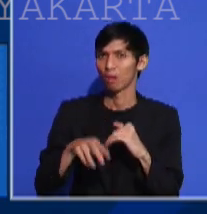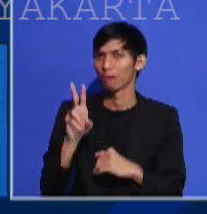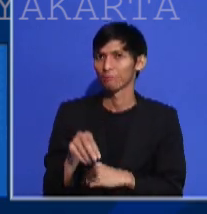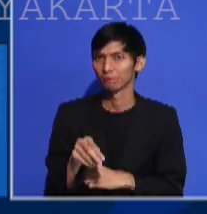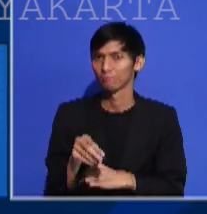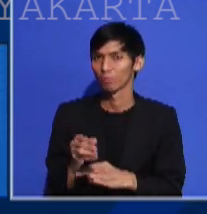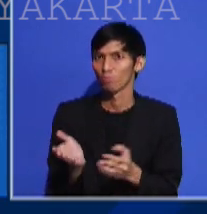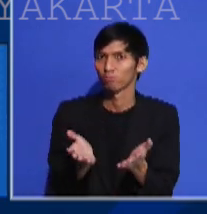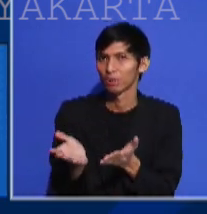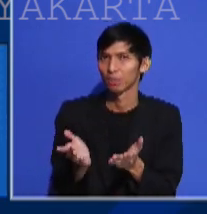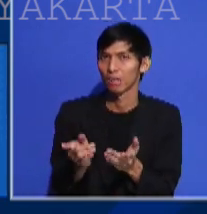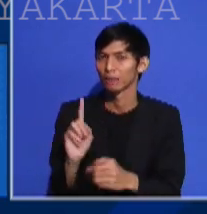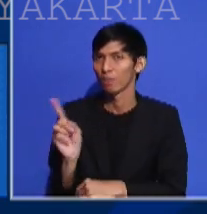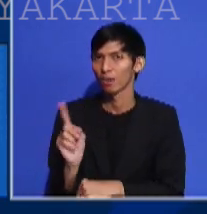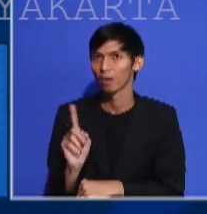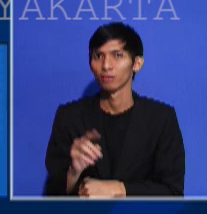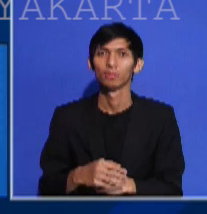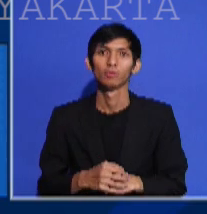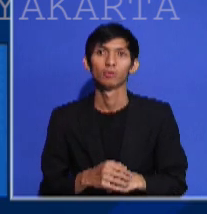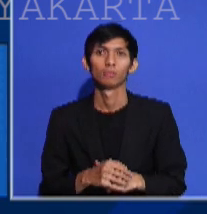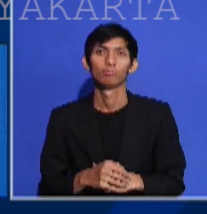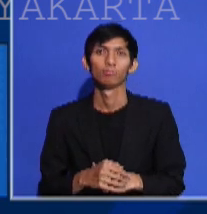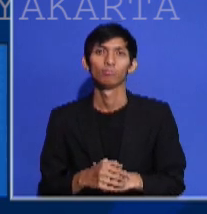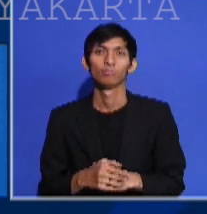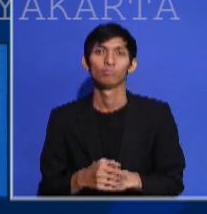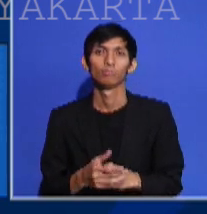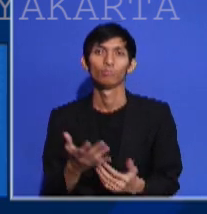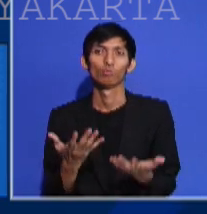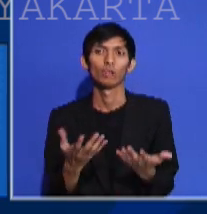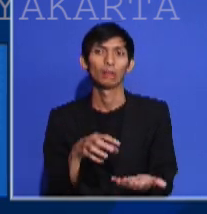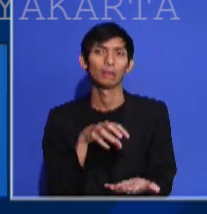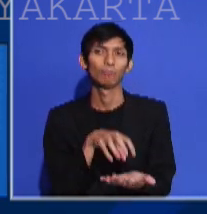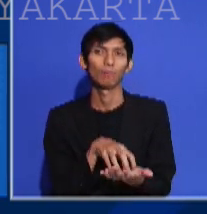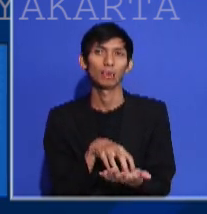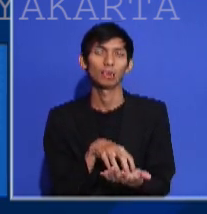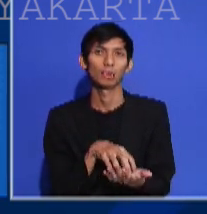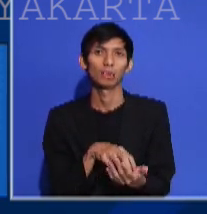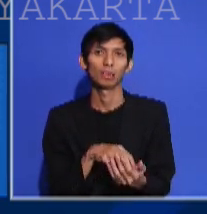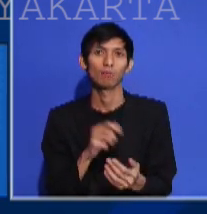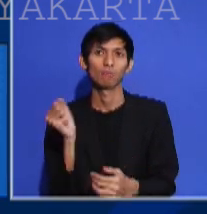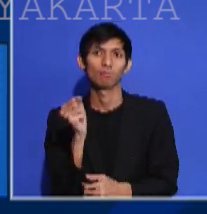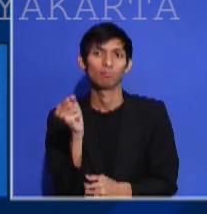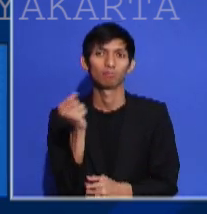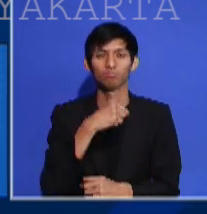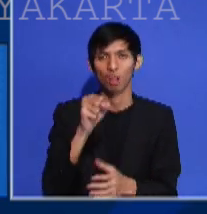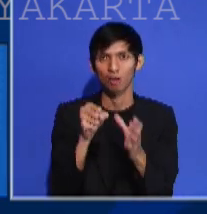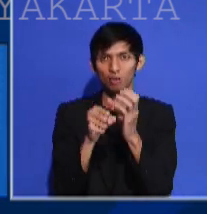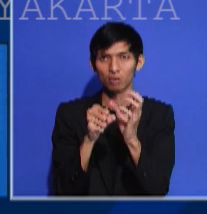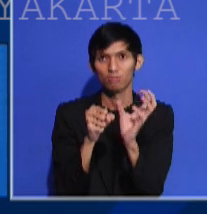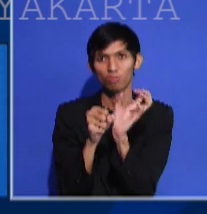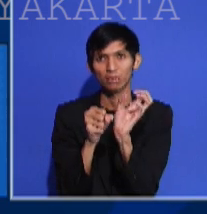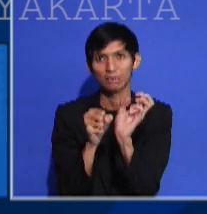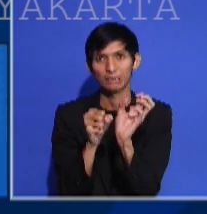ee mungkin lebih di ini sih ee penempatan bola dan penempatan bola ee Iya